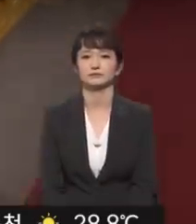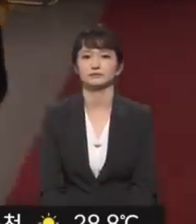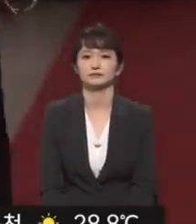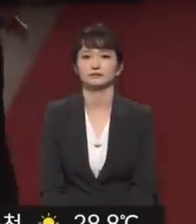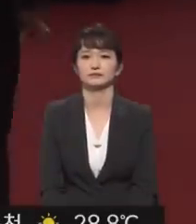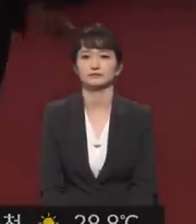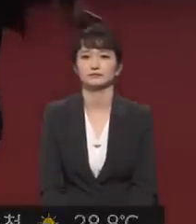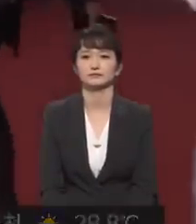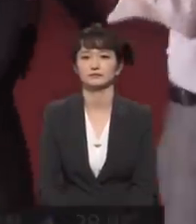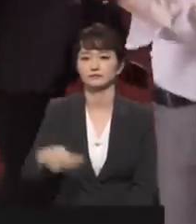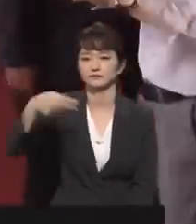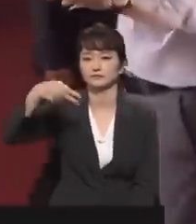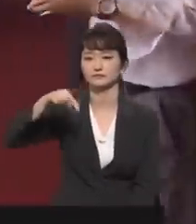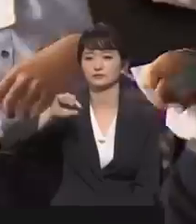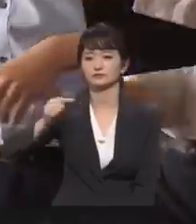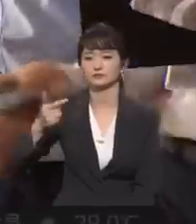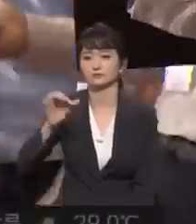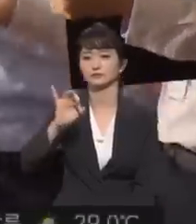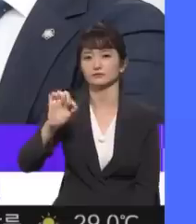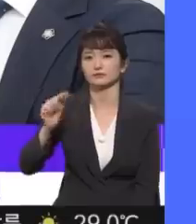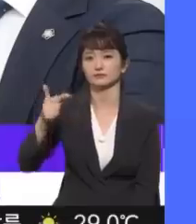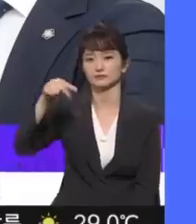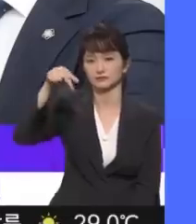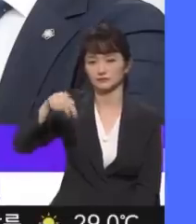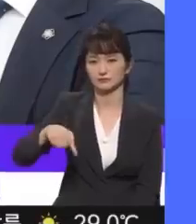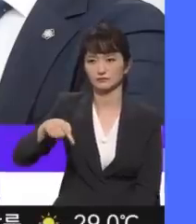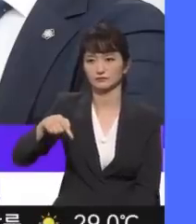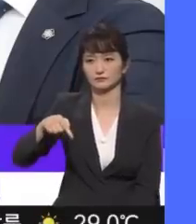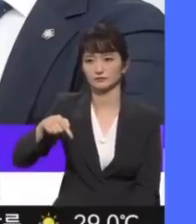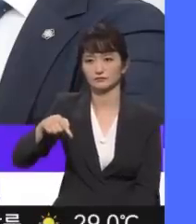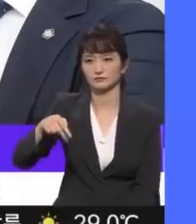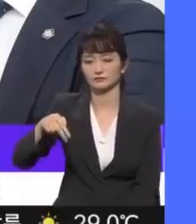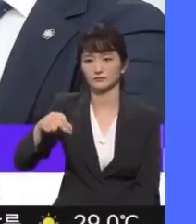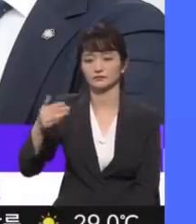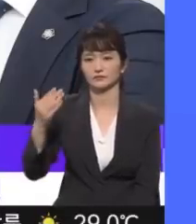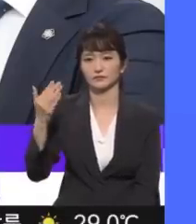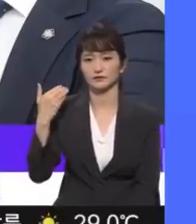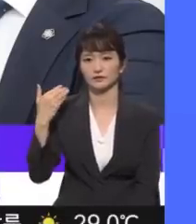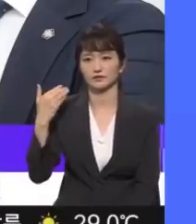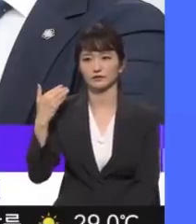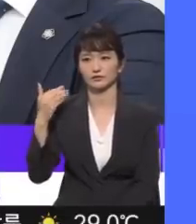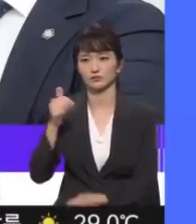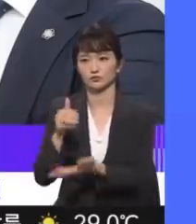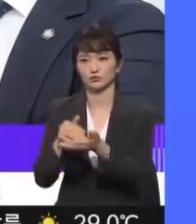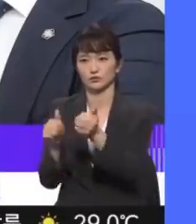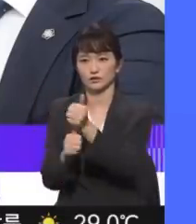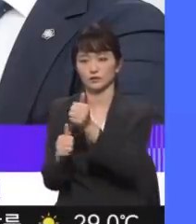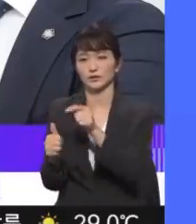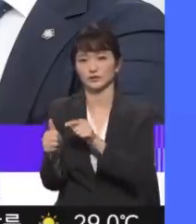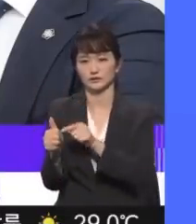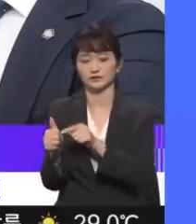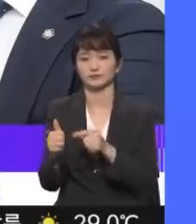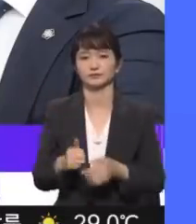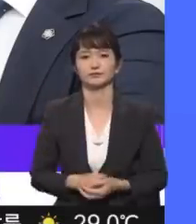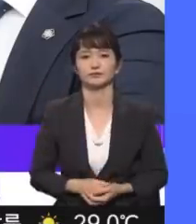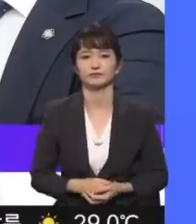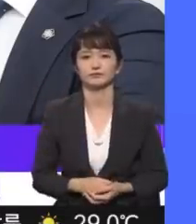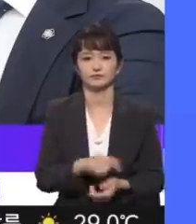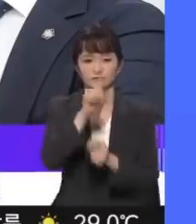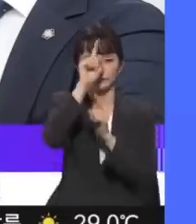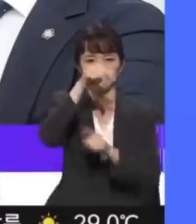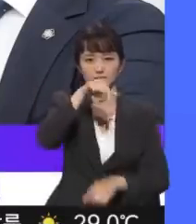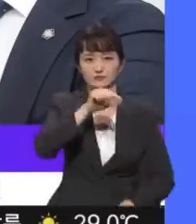어신 인규 국민의 임 전 부대변인 전 부대변인 께서는 어 이준석 전